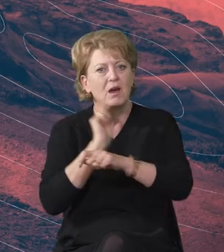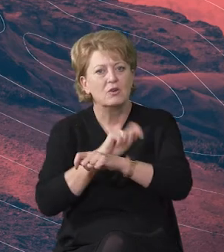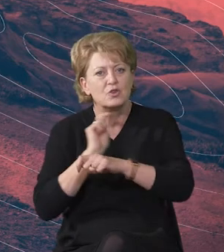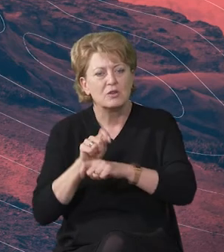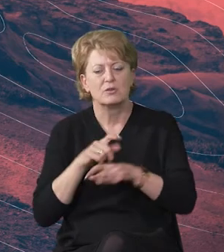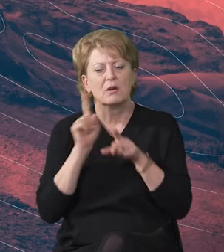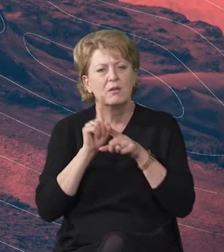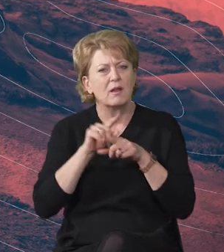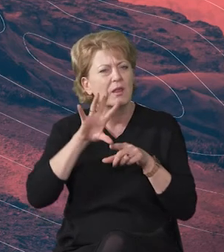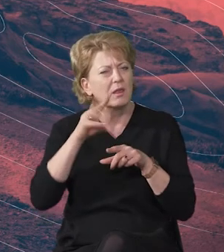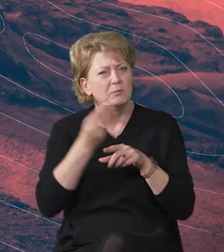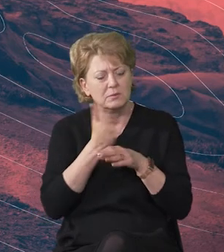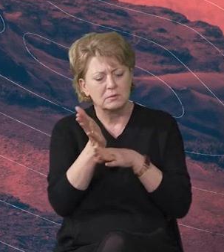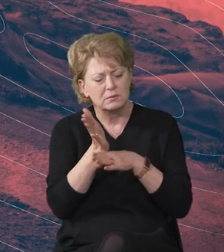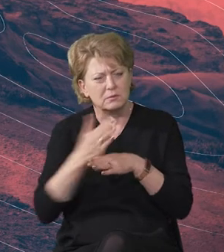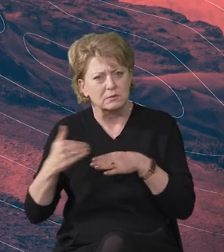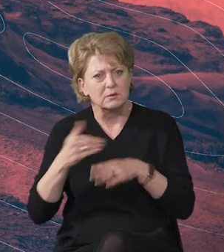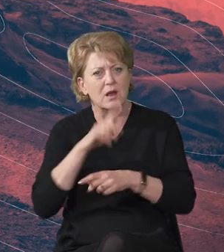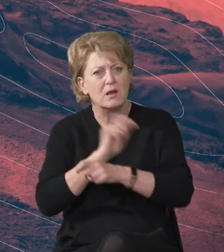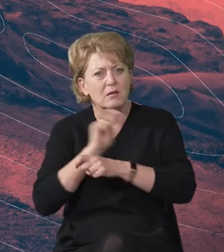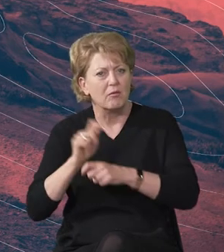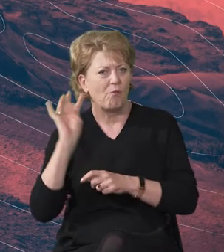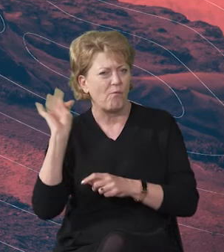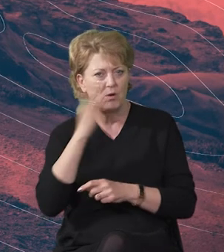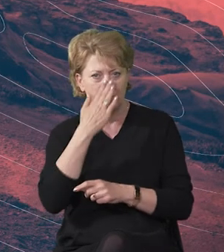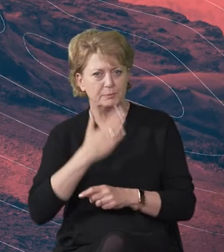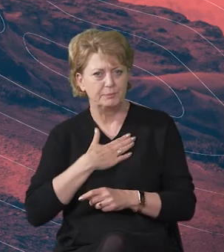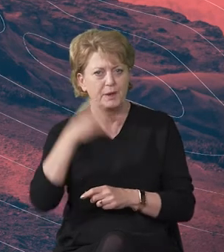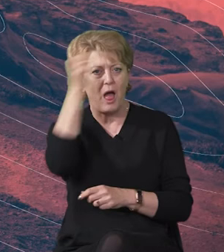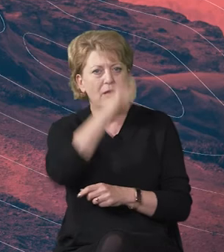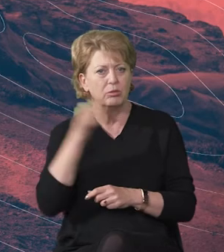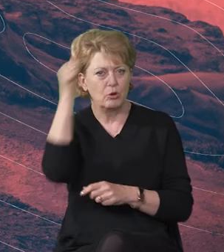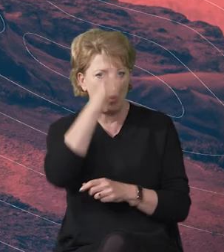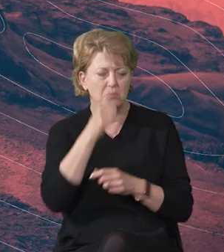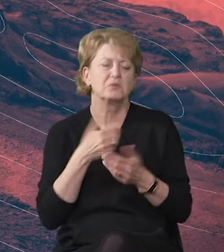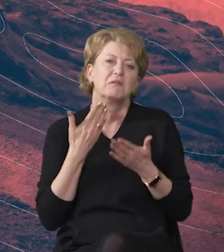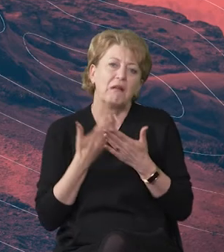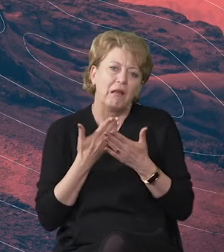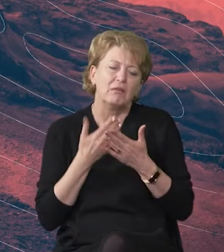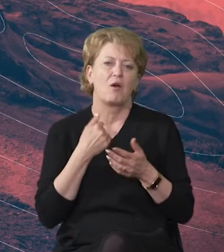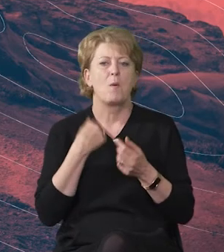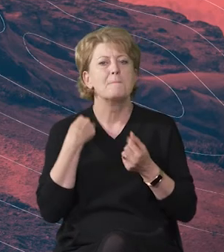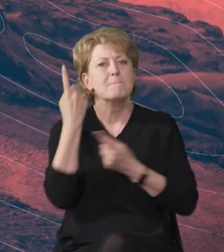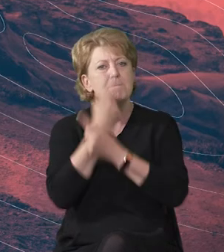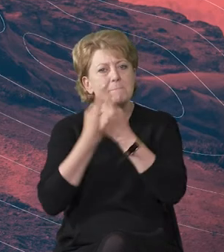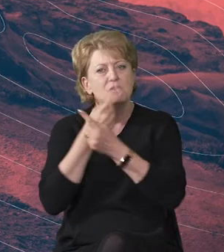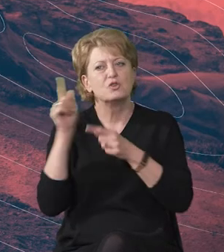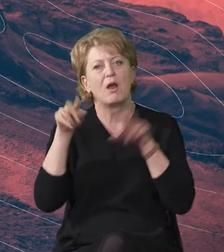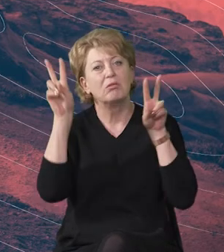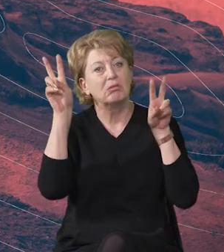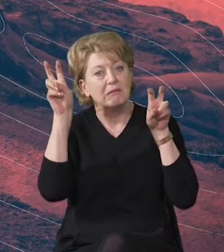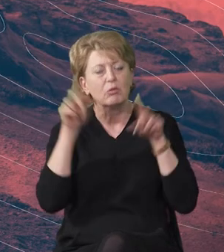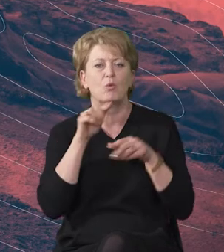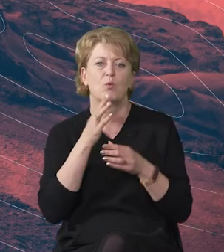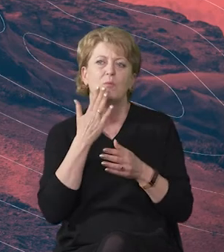specyficznym odłamem tego chrześcijaństwa, chrześcijaństwem etiopskim. I dlatego tak myślę, że ten tytuł będzie dokładnie